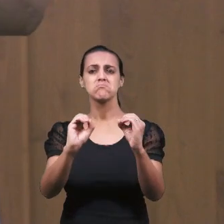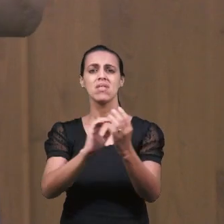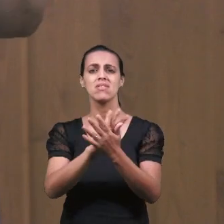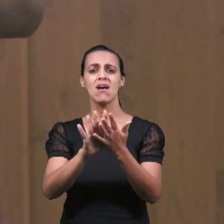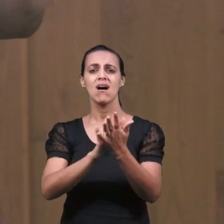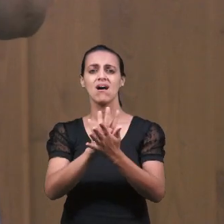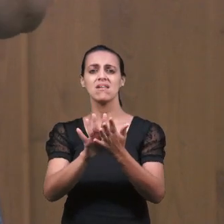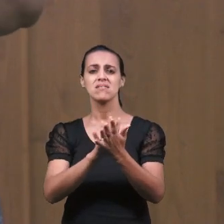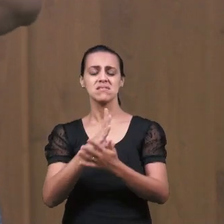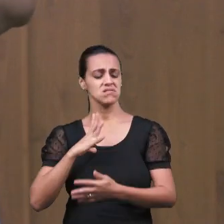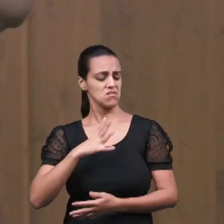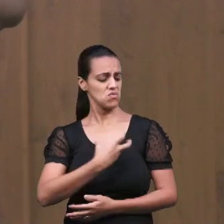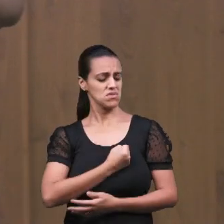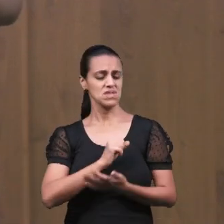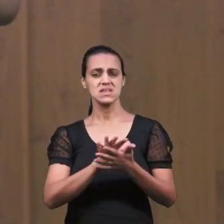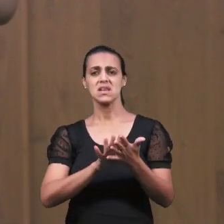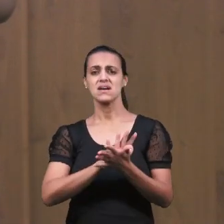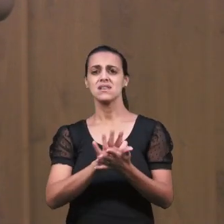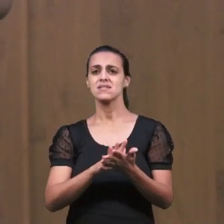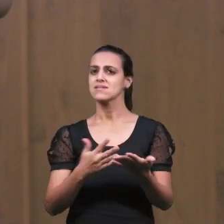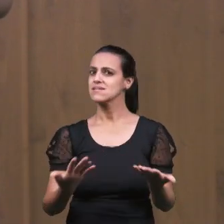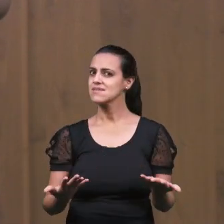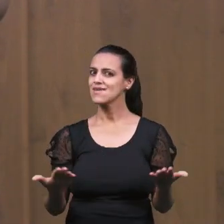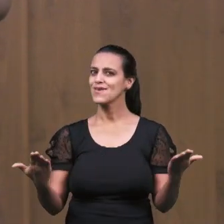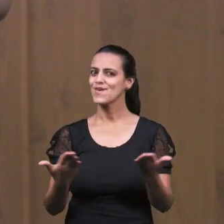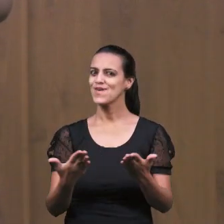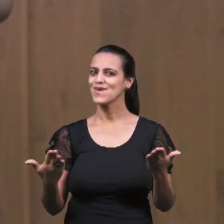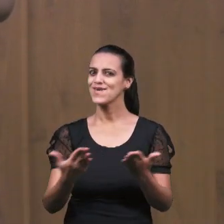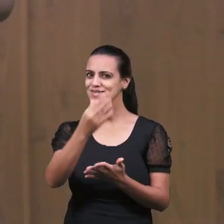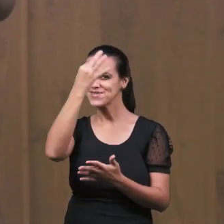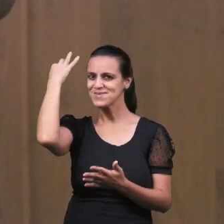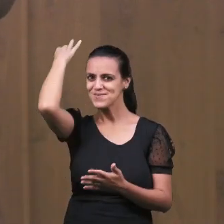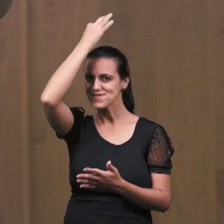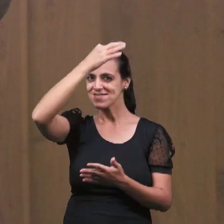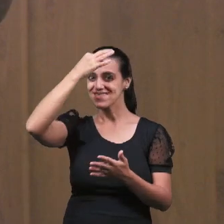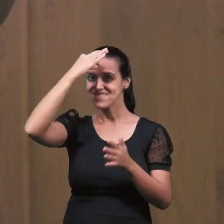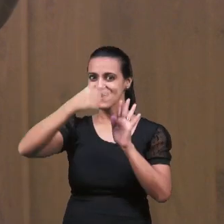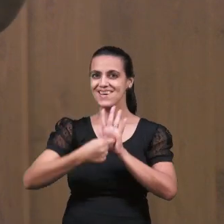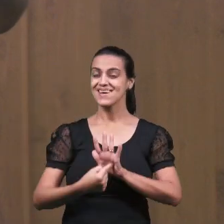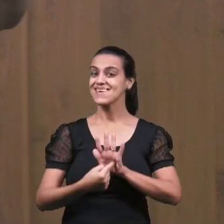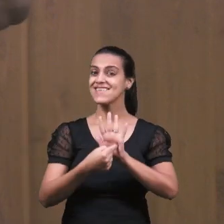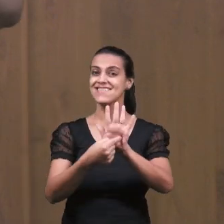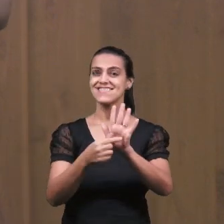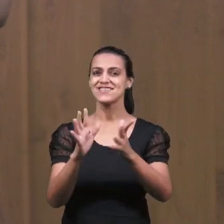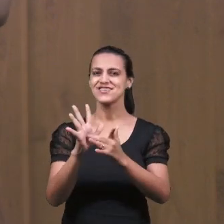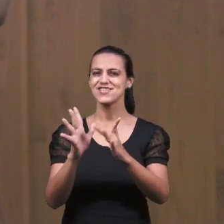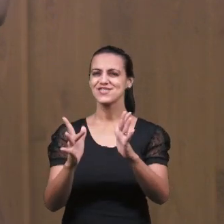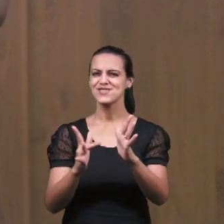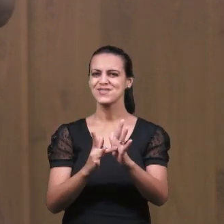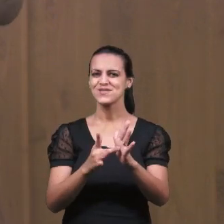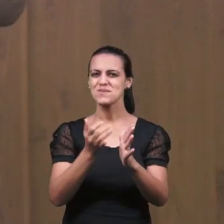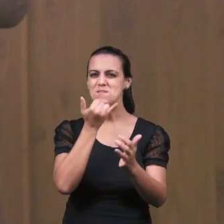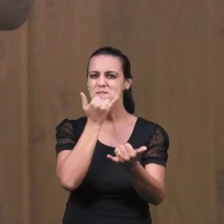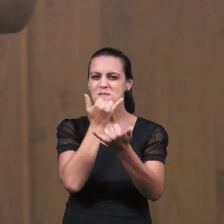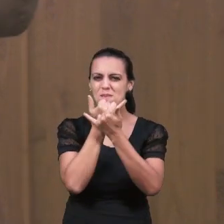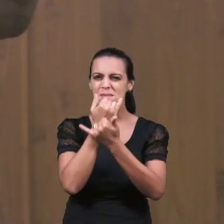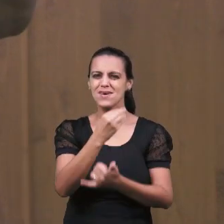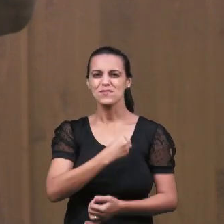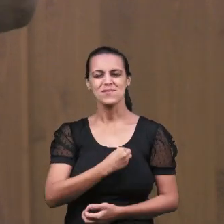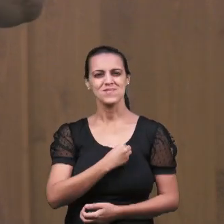pouvez être comme ce monsieur, aller à l'église, lire la Bible, mais vous n'avez pas encore eu une expérience réelle de